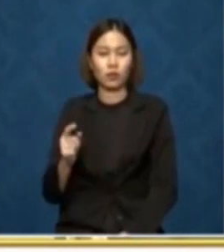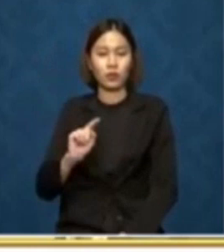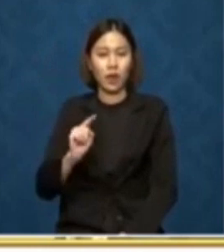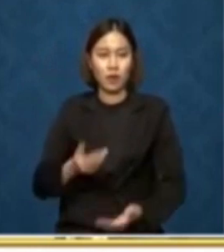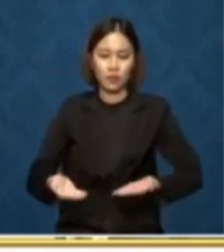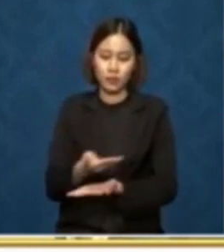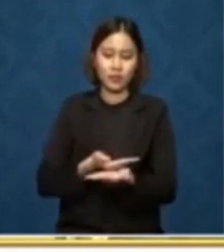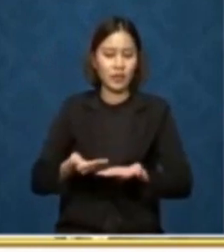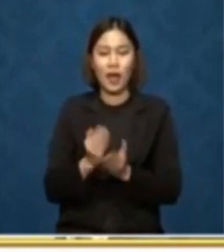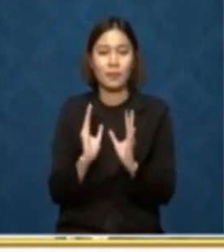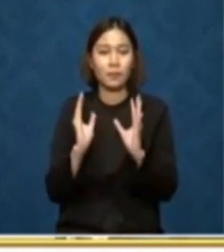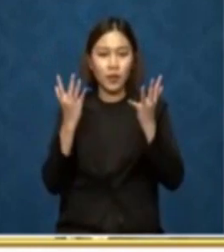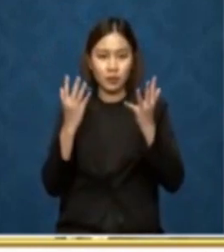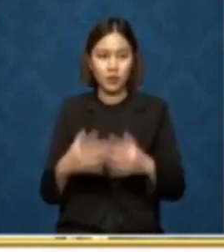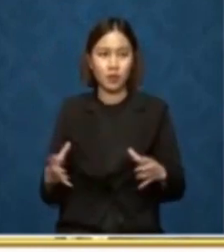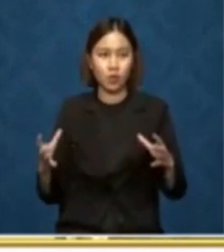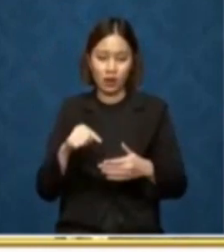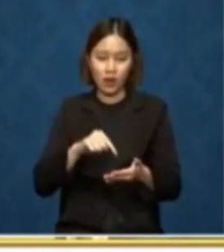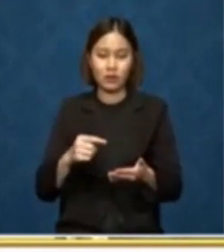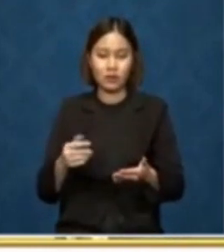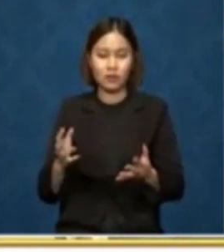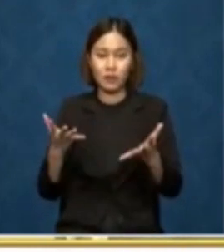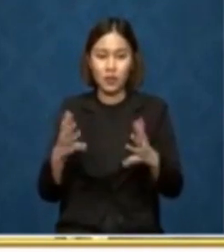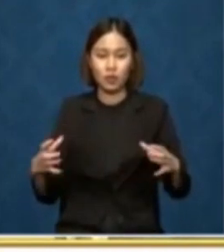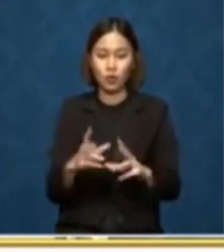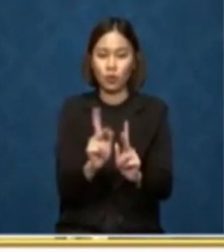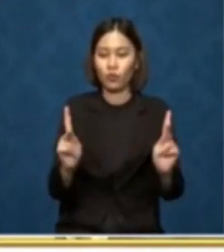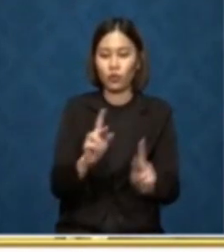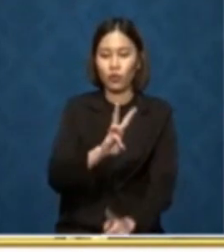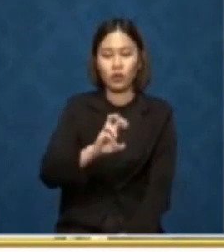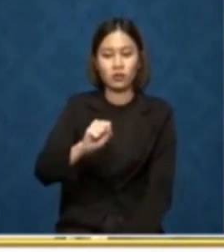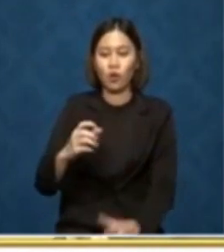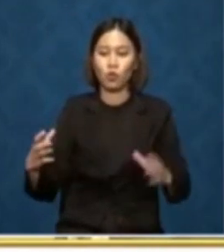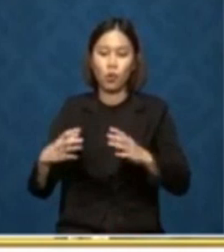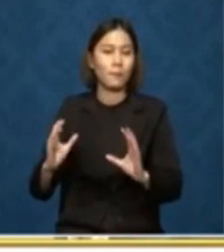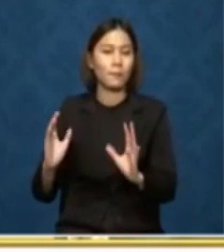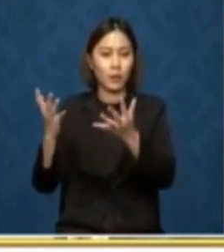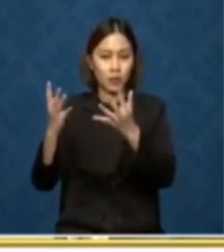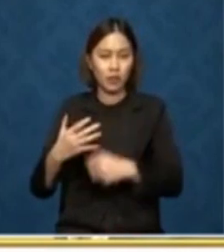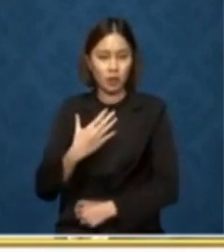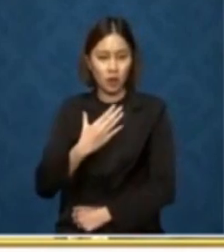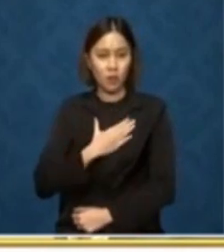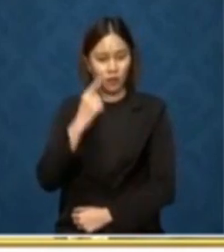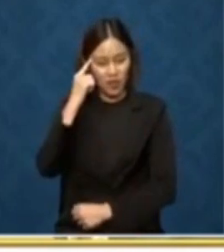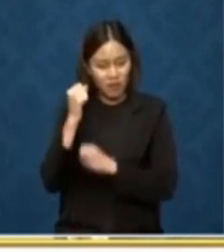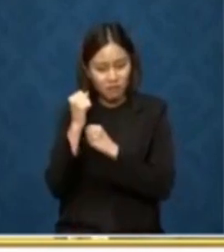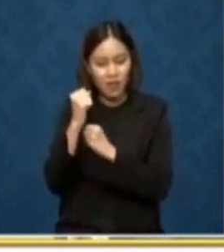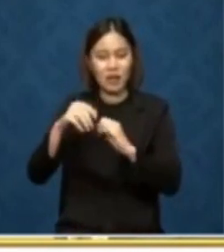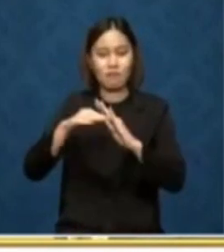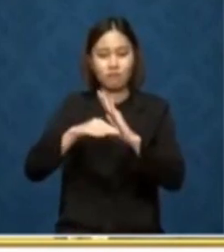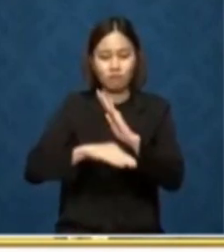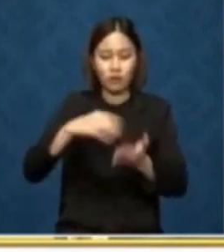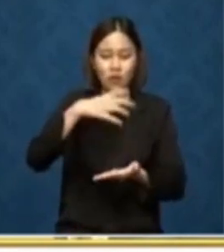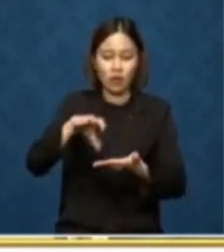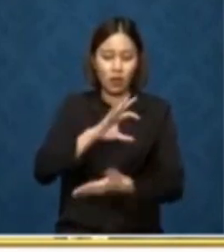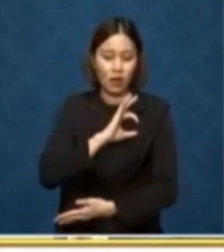ได้มีการพิจารณาตั้งวาระนี้ ตั้งกรรมธิการวสามารถชุี้เลยครั ที่ผมพยายามจะไล่เลี่ย